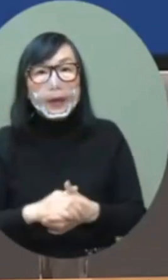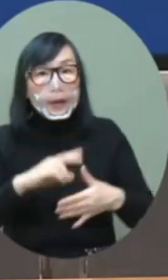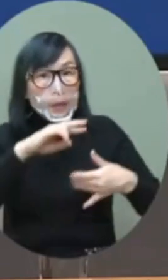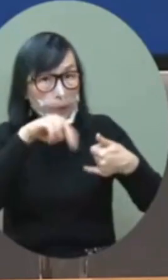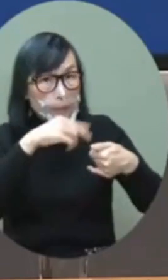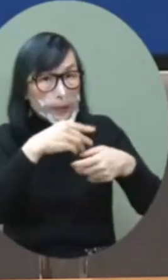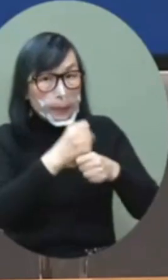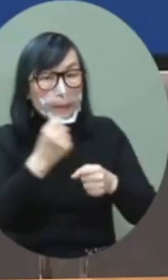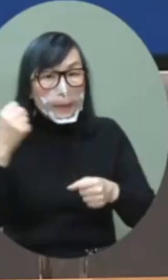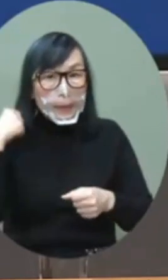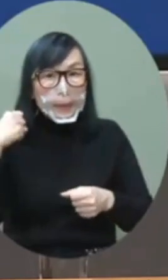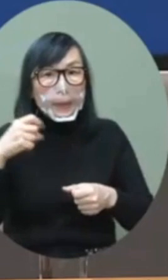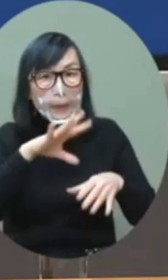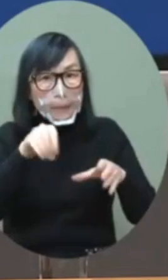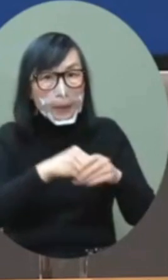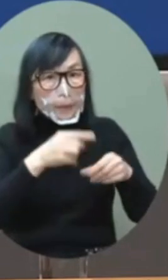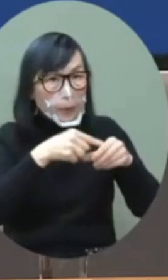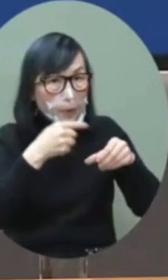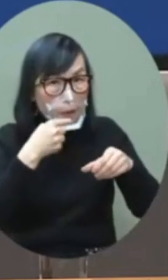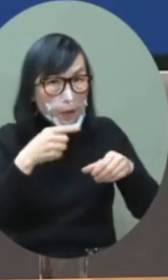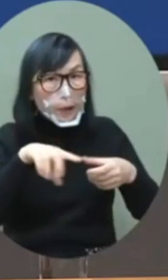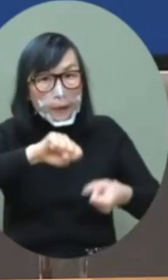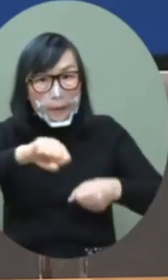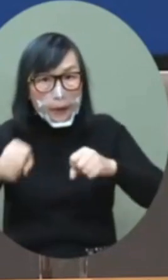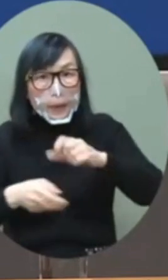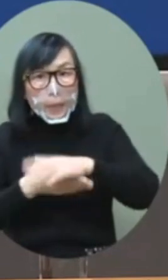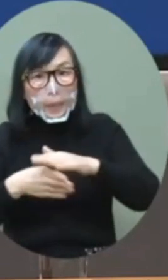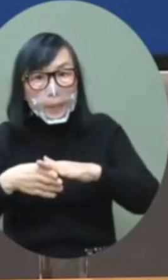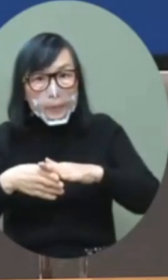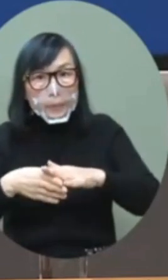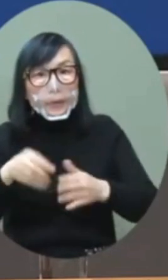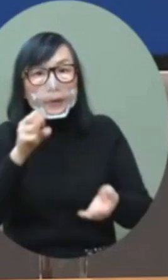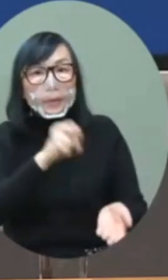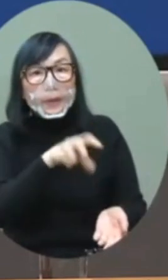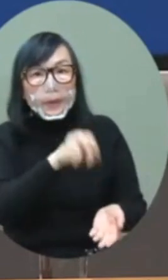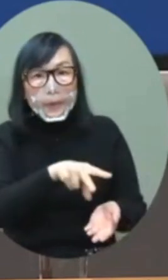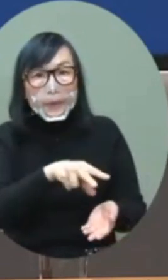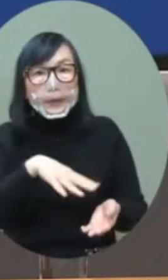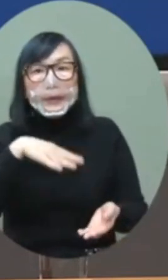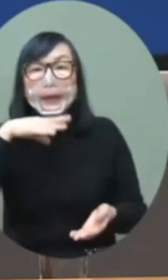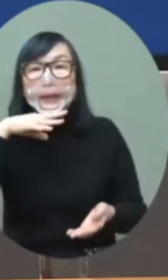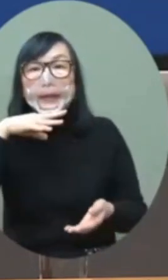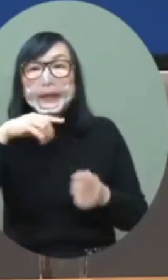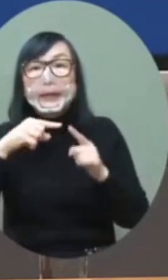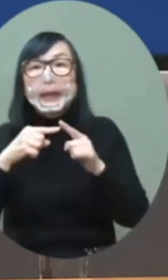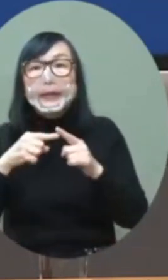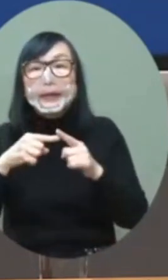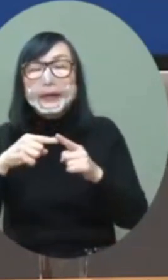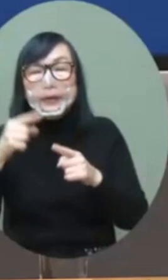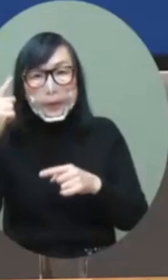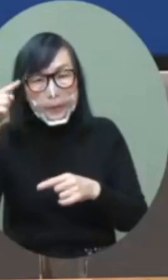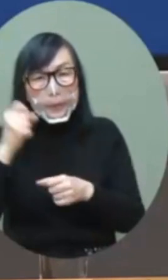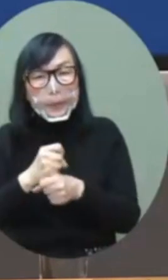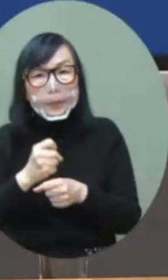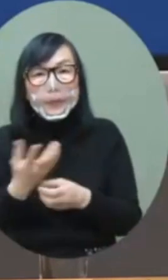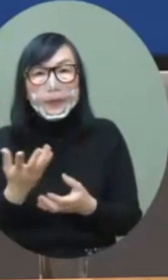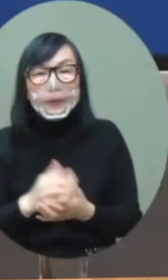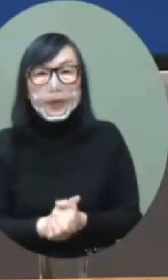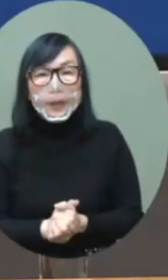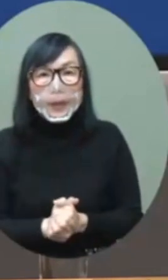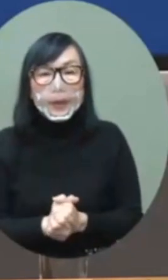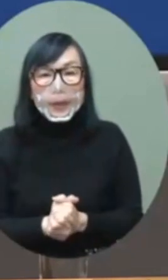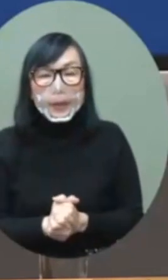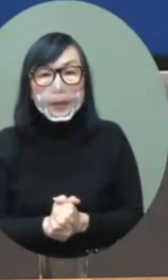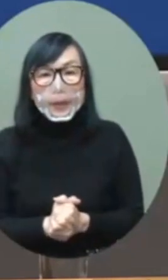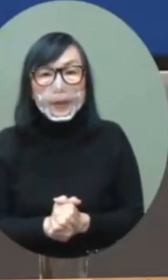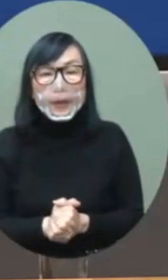嘅能力包括採樣同埋化驗所嘅能力咧，最好就喺度等緊你嚟想做嘅嚇。咁所以